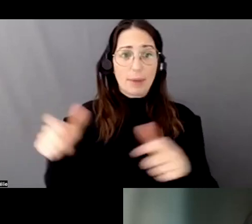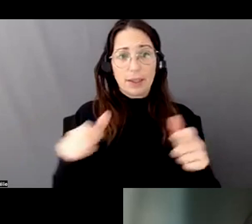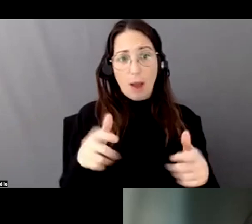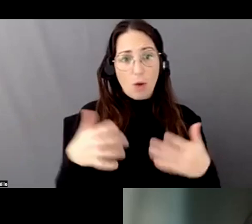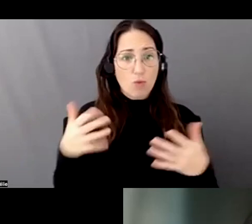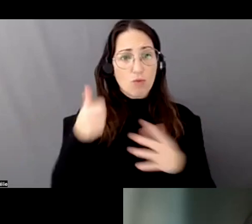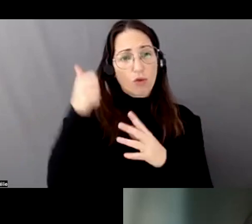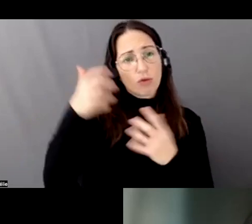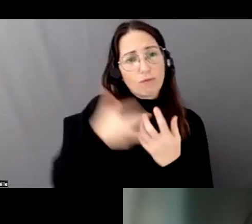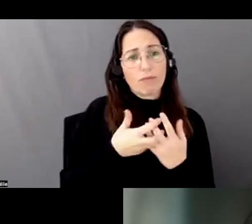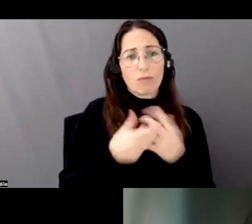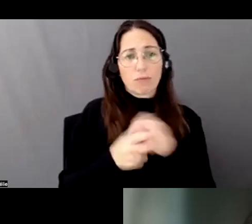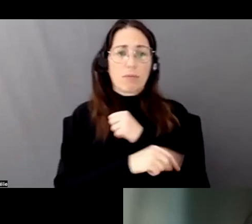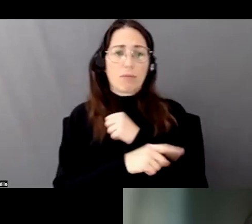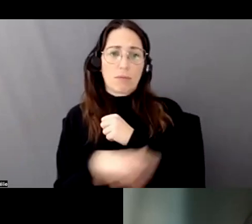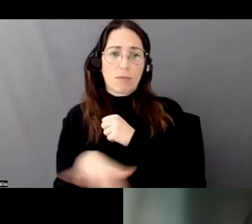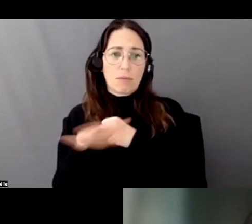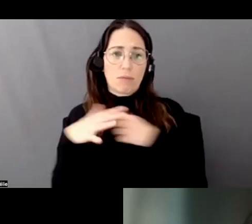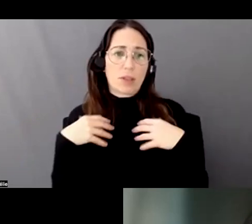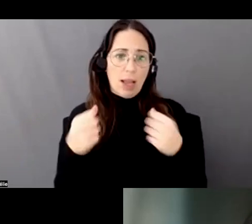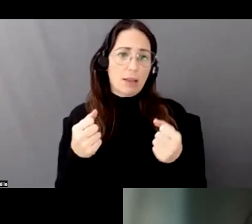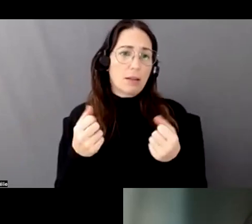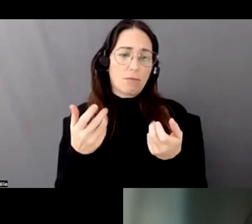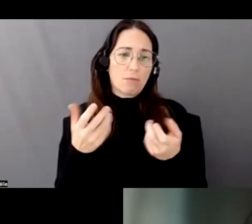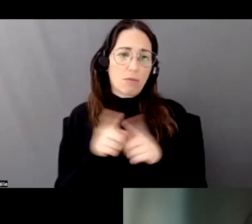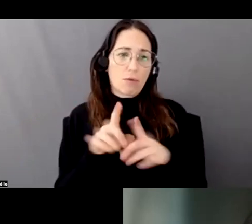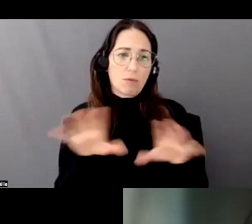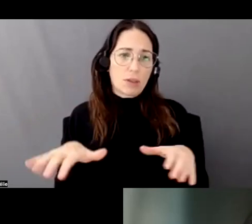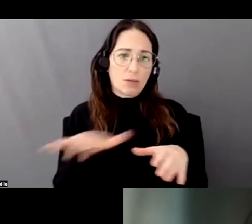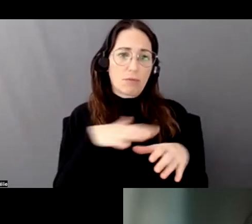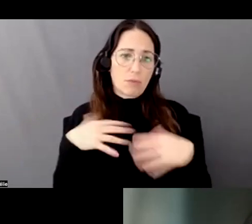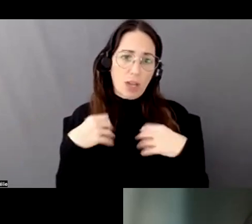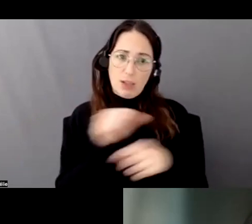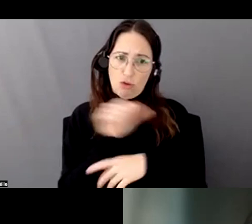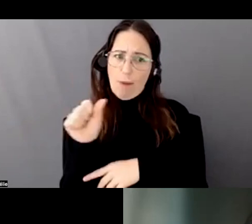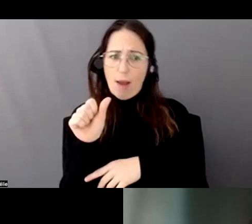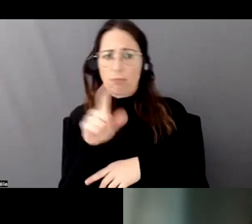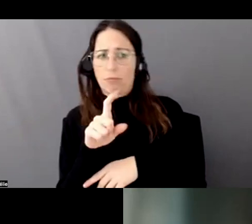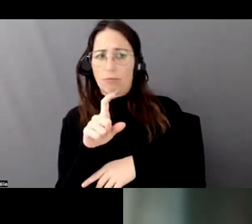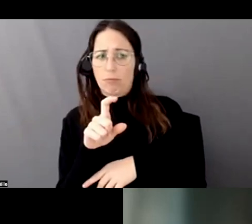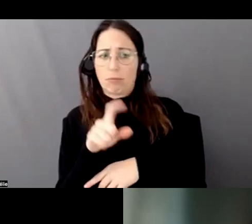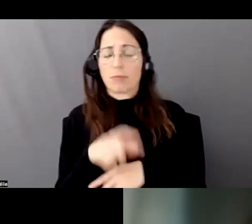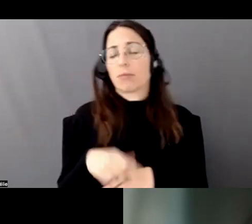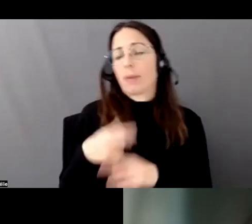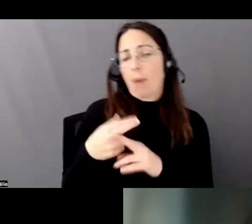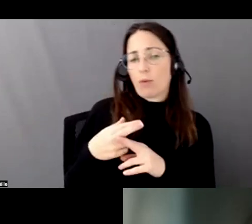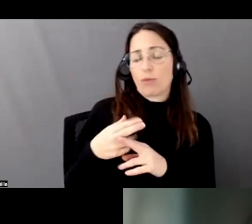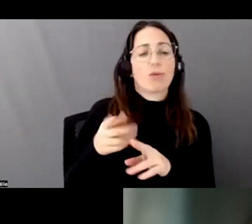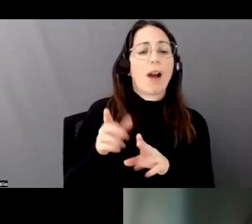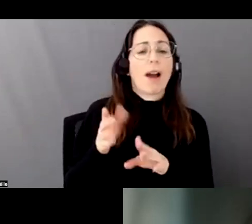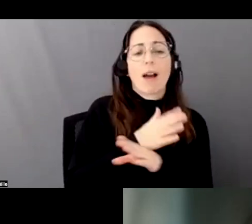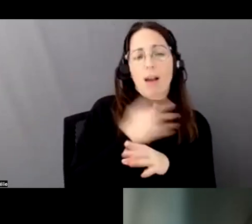aux employés du secteur de la santé, du secteur de la santé, voilà. Oui, comme je l'ai dit dans